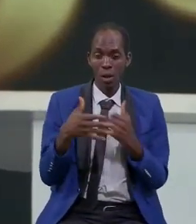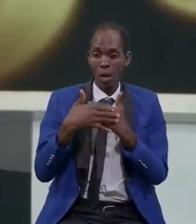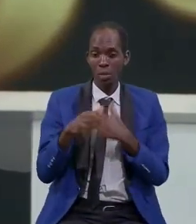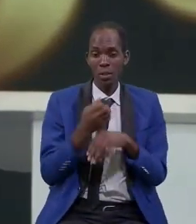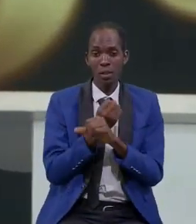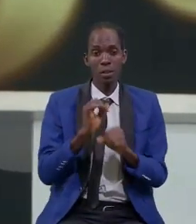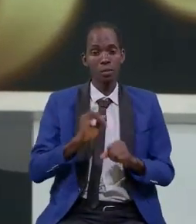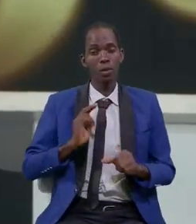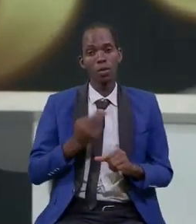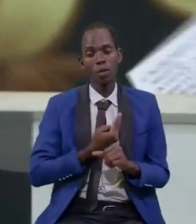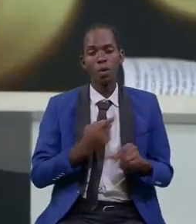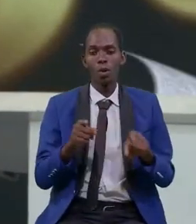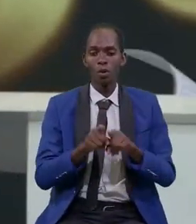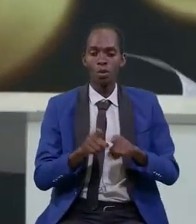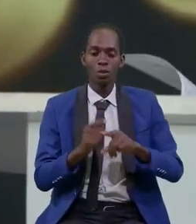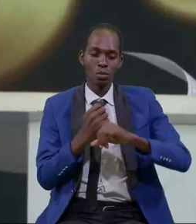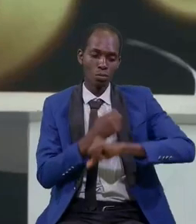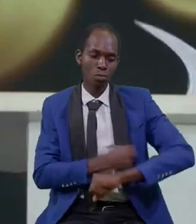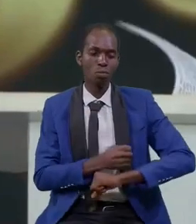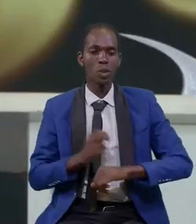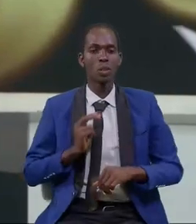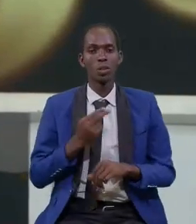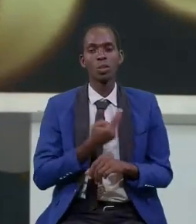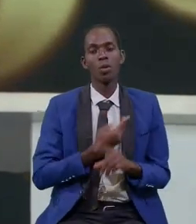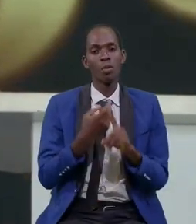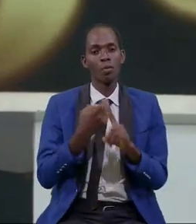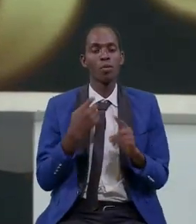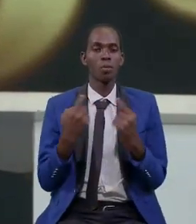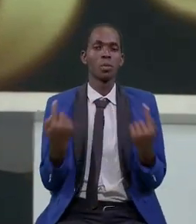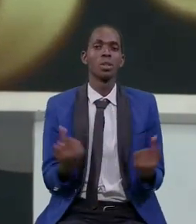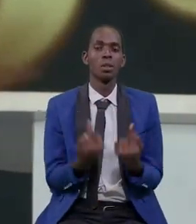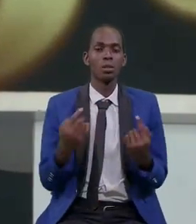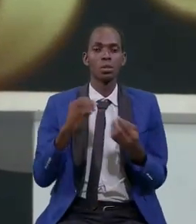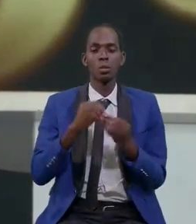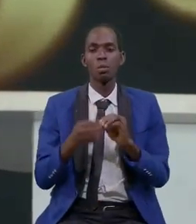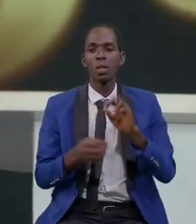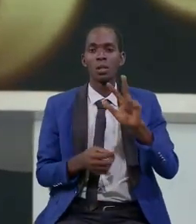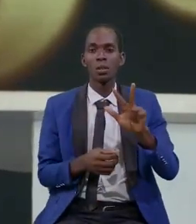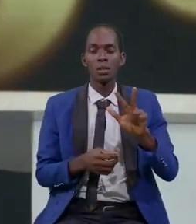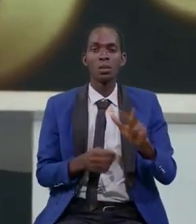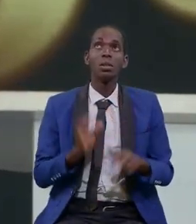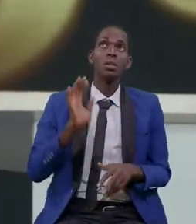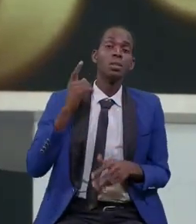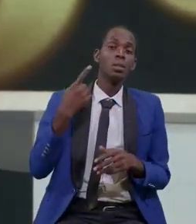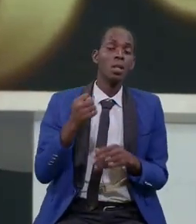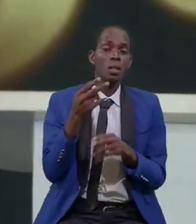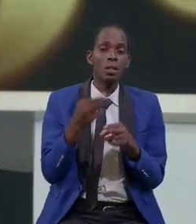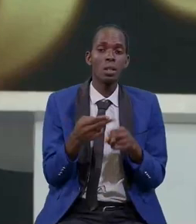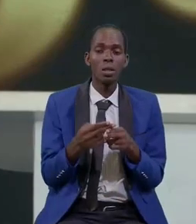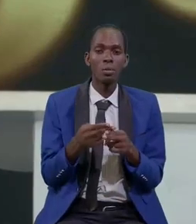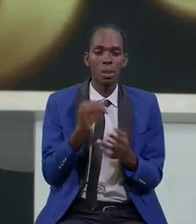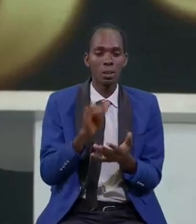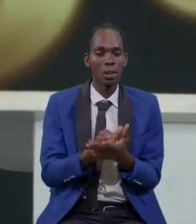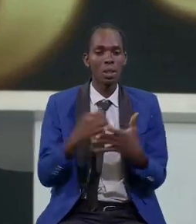sauvé, protège du péché. Troisième élément, le nom qui guérit